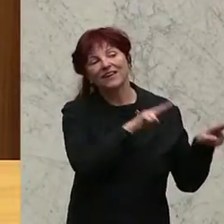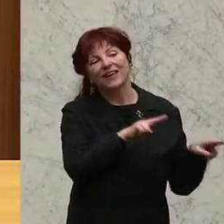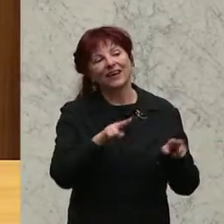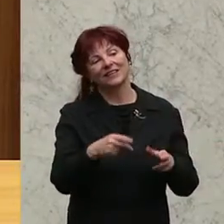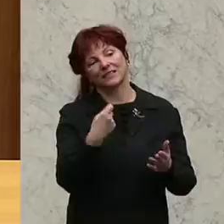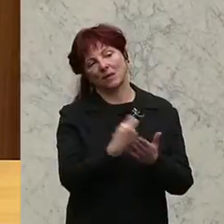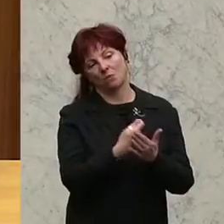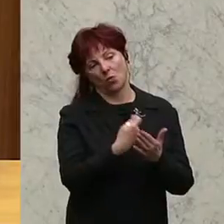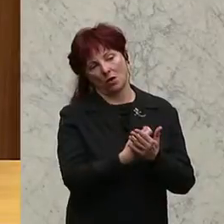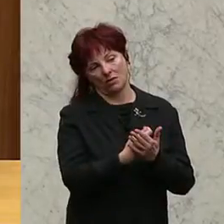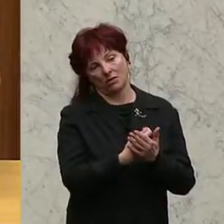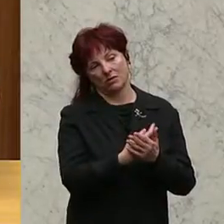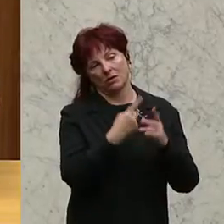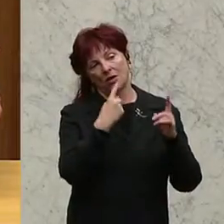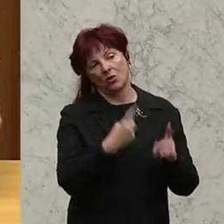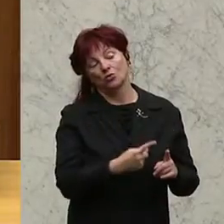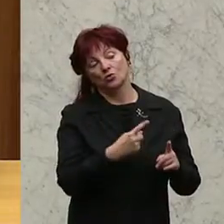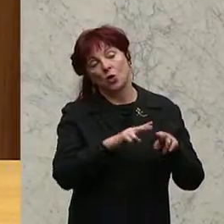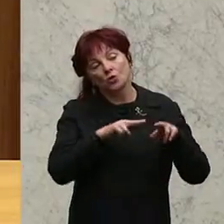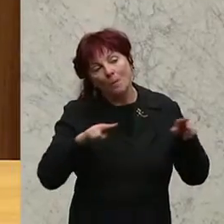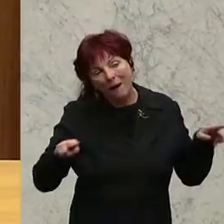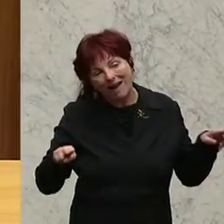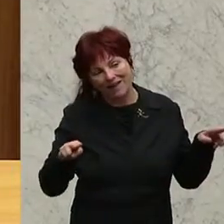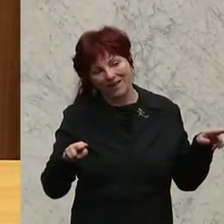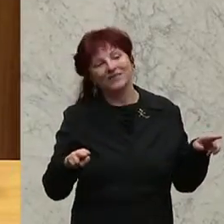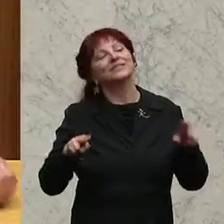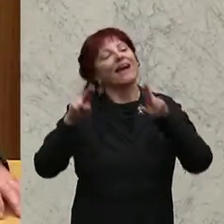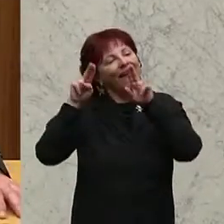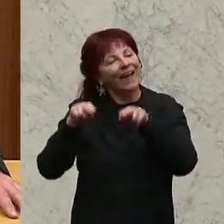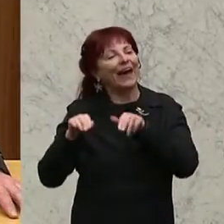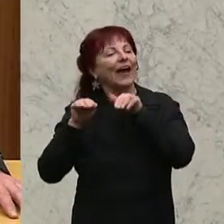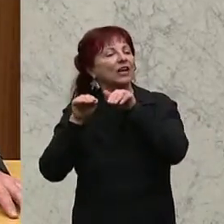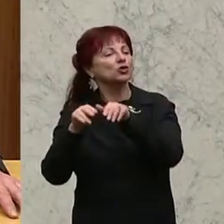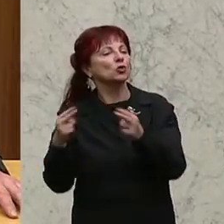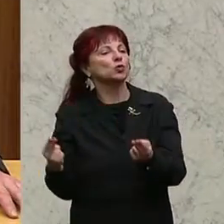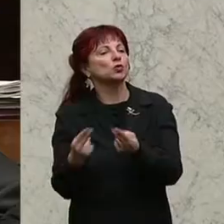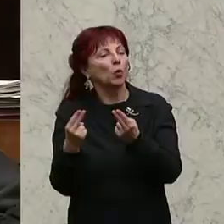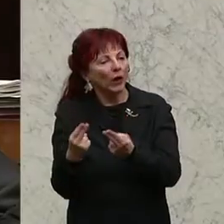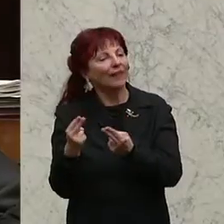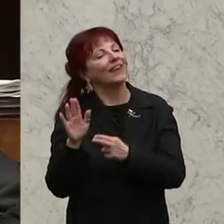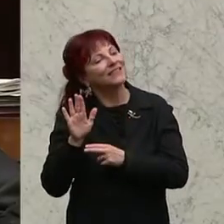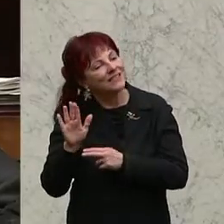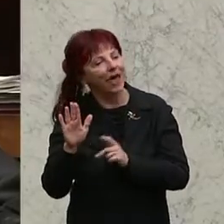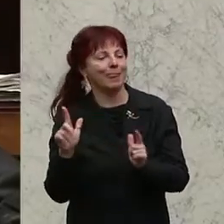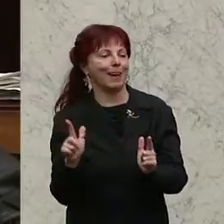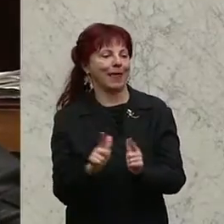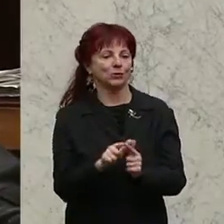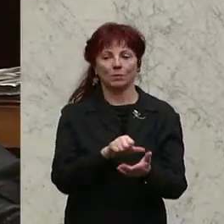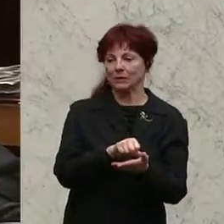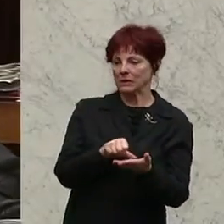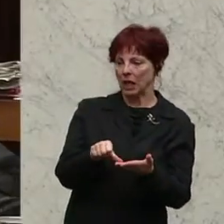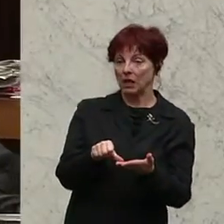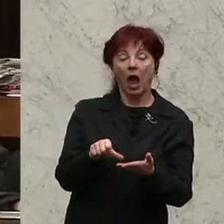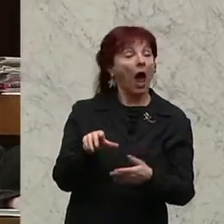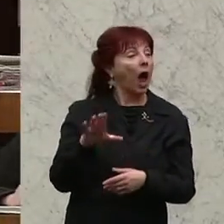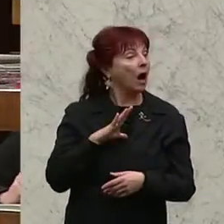eigentlich dafür sind, dass die Rechtsschutzsuchenden auf der anderen Seite eine Leistung bekommen, dann entsteht natürlich dadurch ein